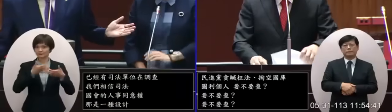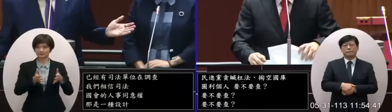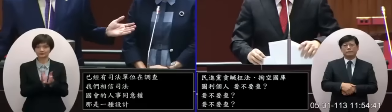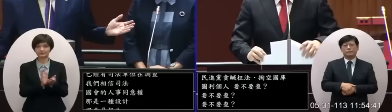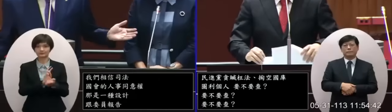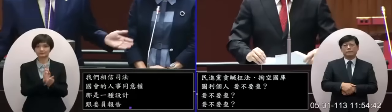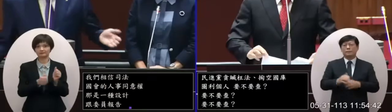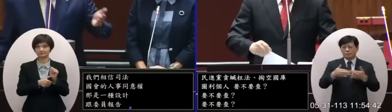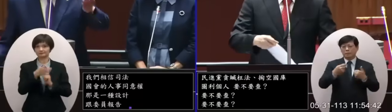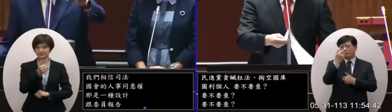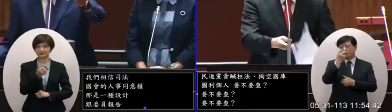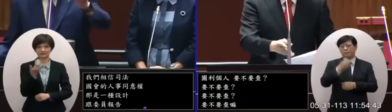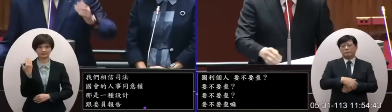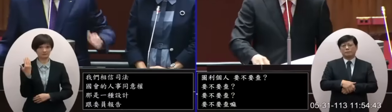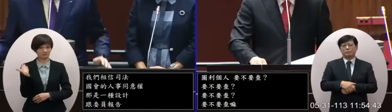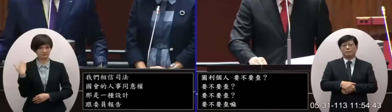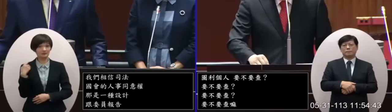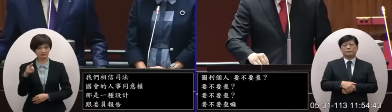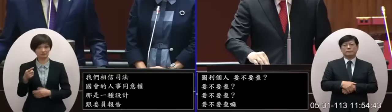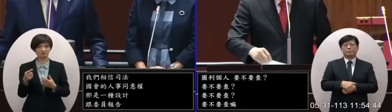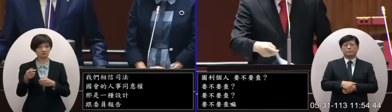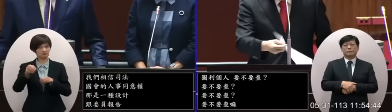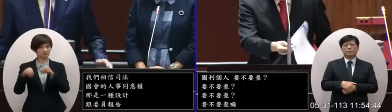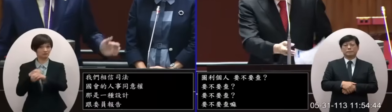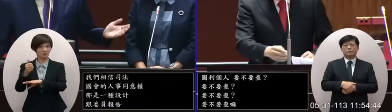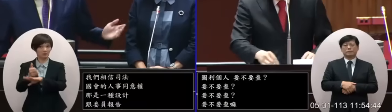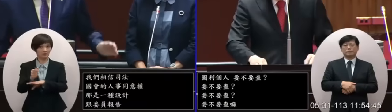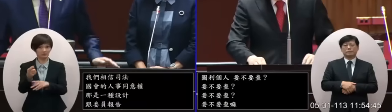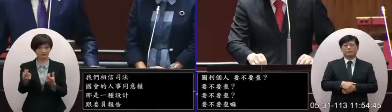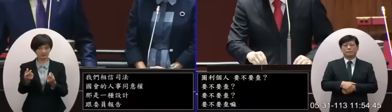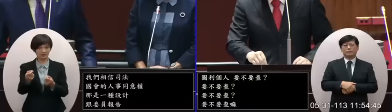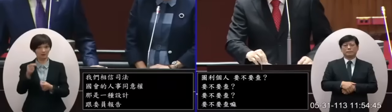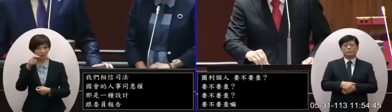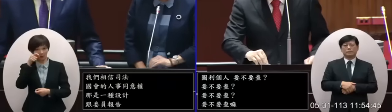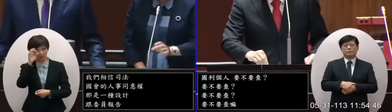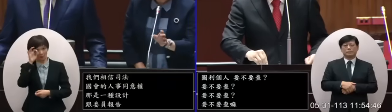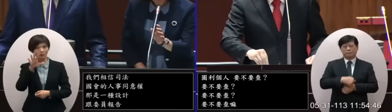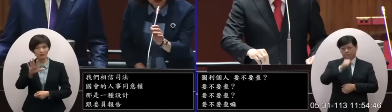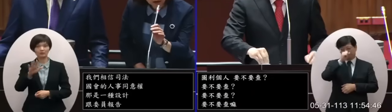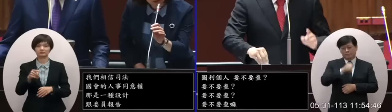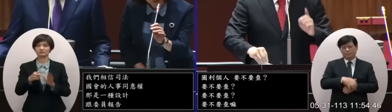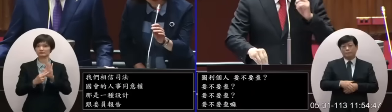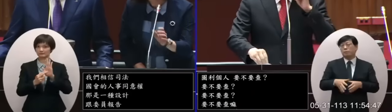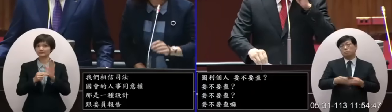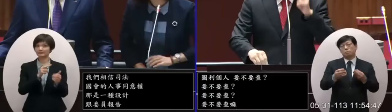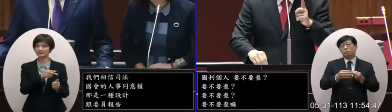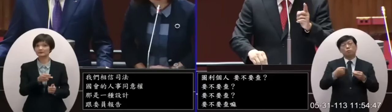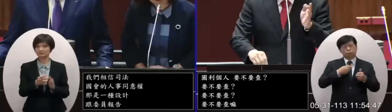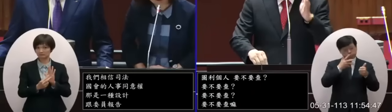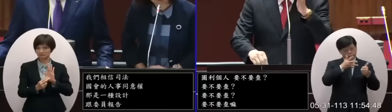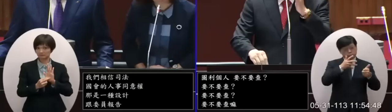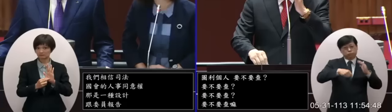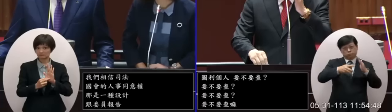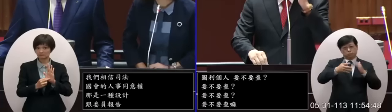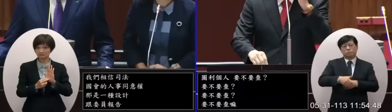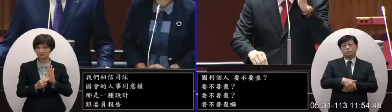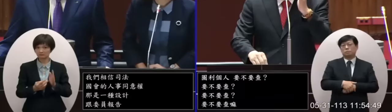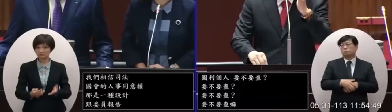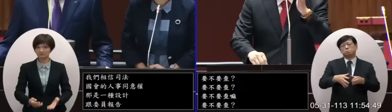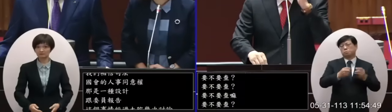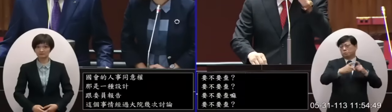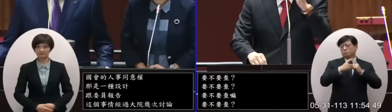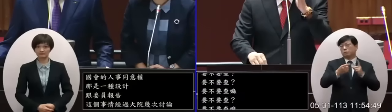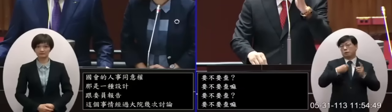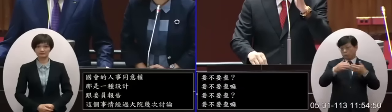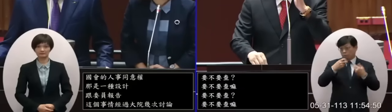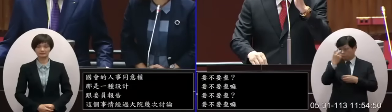林市长 要不要 当时也在你这个位置上，他有他的观察，我请林市长来做说明。 不用，本席只问你， 谢谢， 不用回答我，本席只